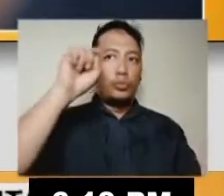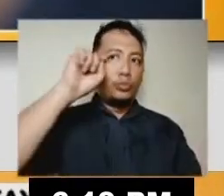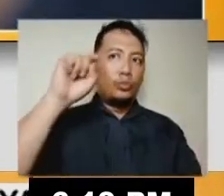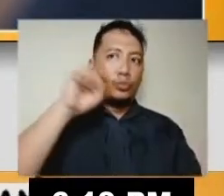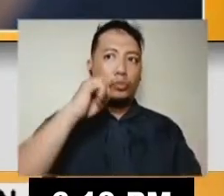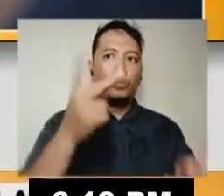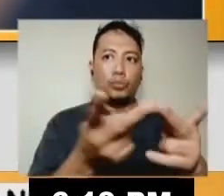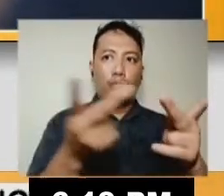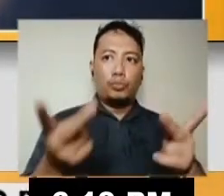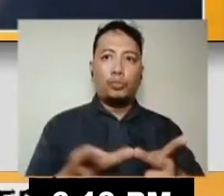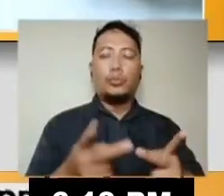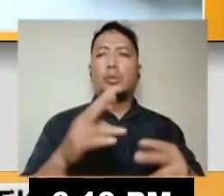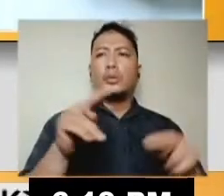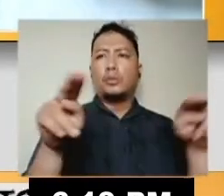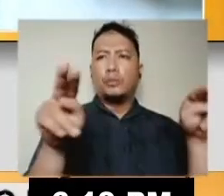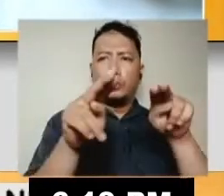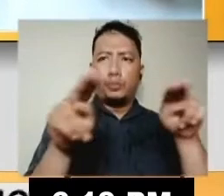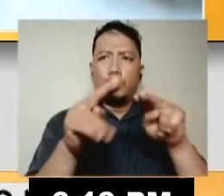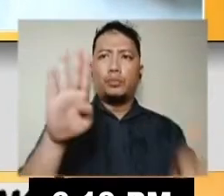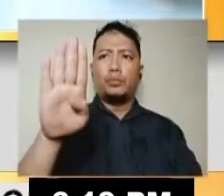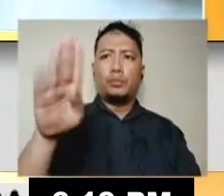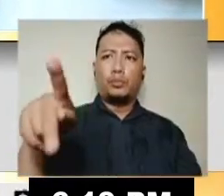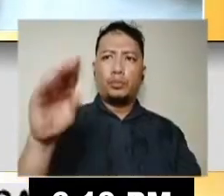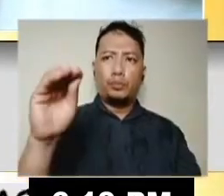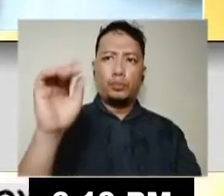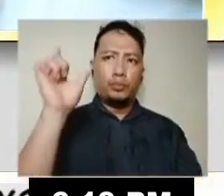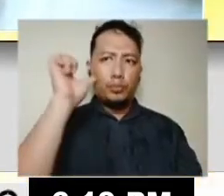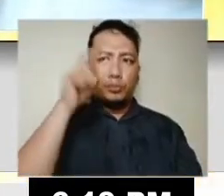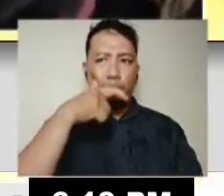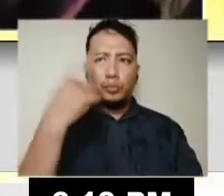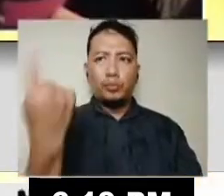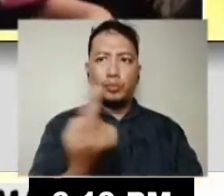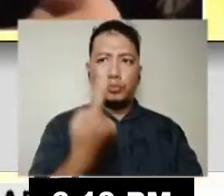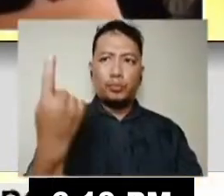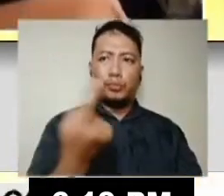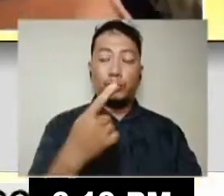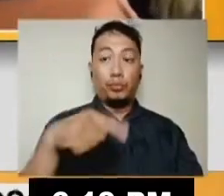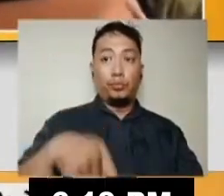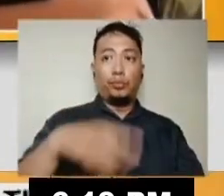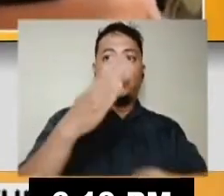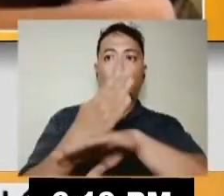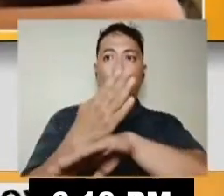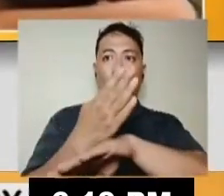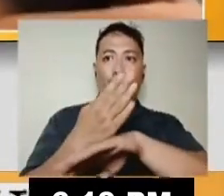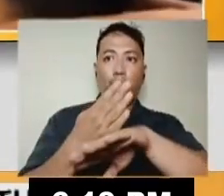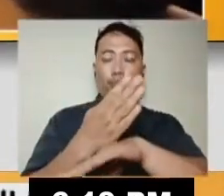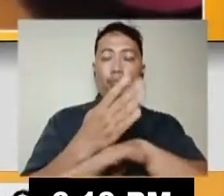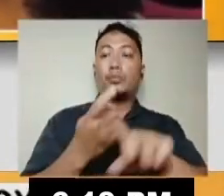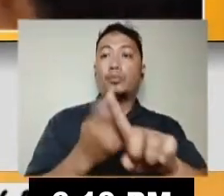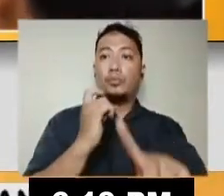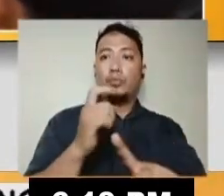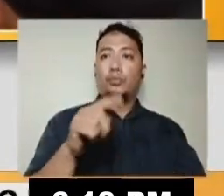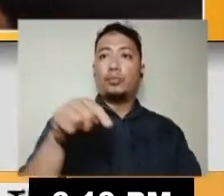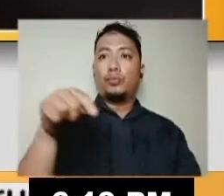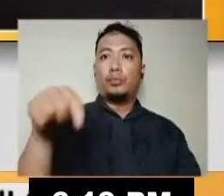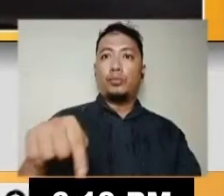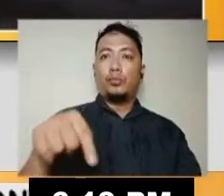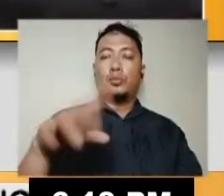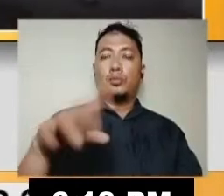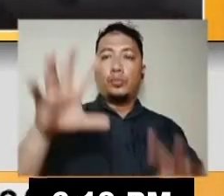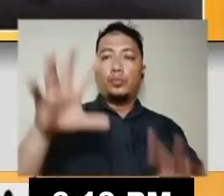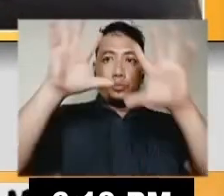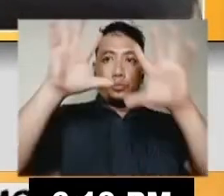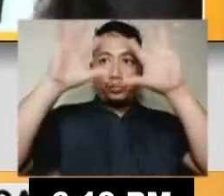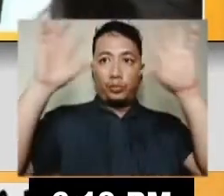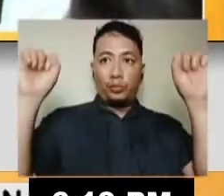BPO lang po ang kanilang nakita. And dito po sa Bataan, at ayon na rin po sa utos ng ating presidente, kung sila